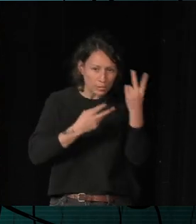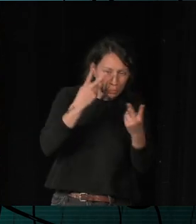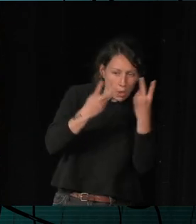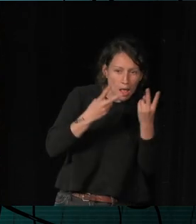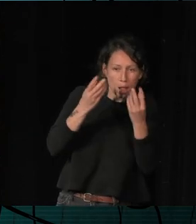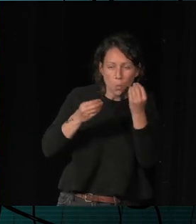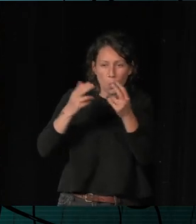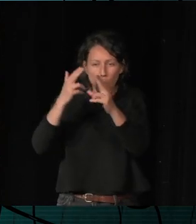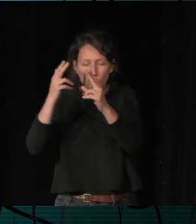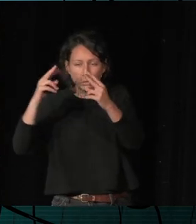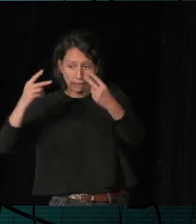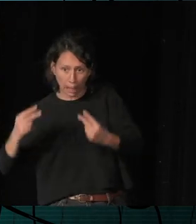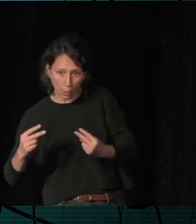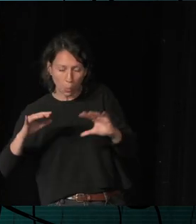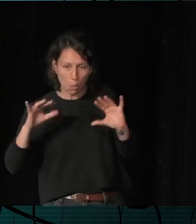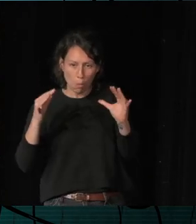Alors, je pense que ce soit...